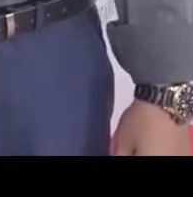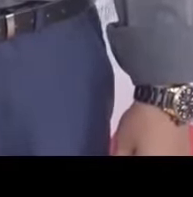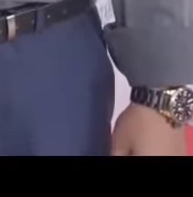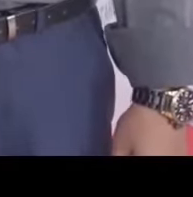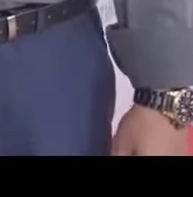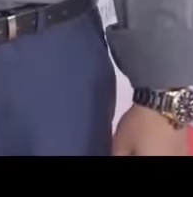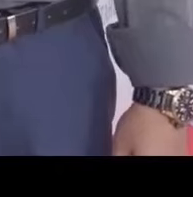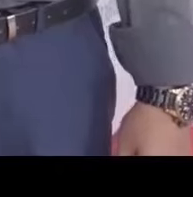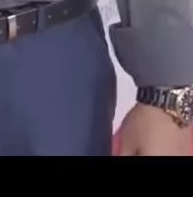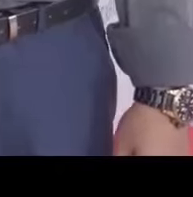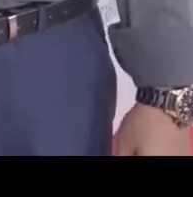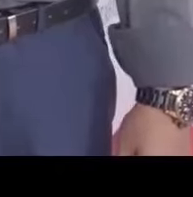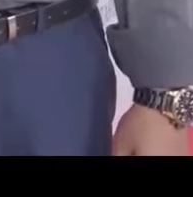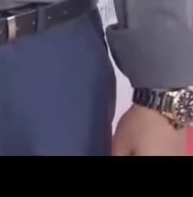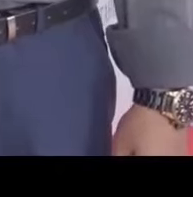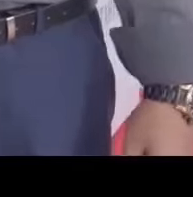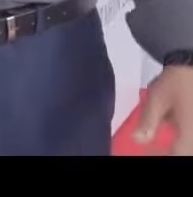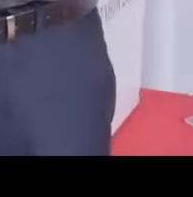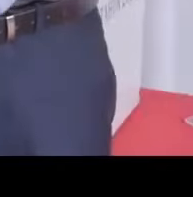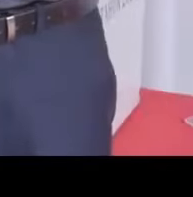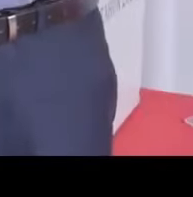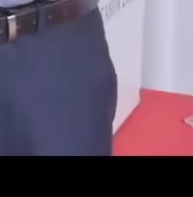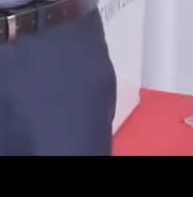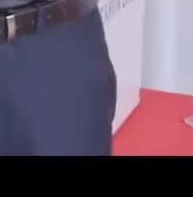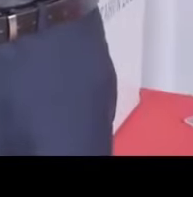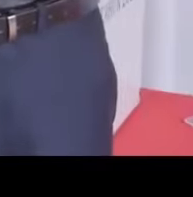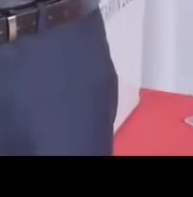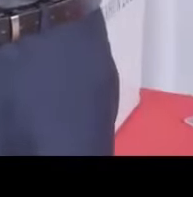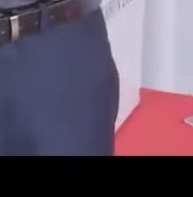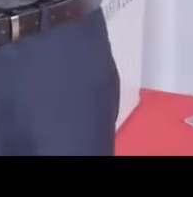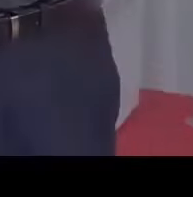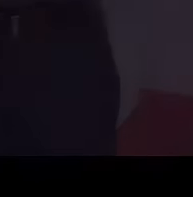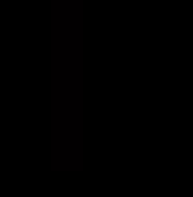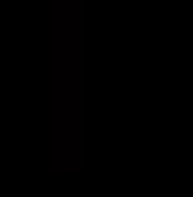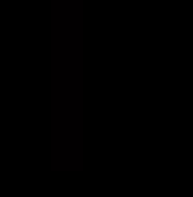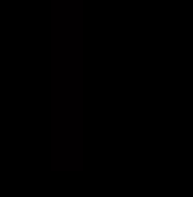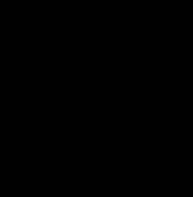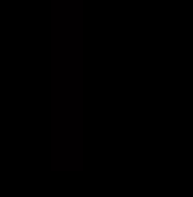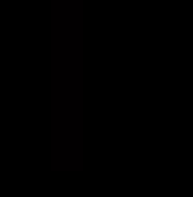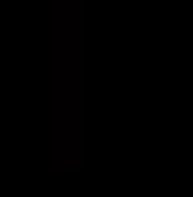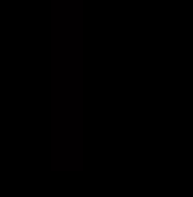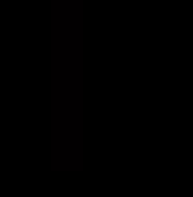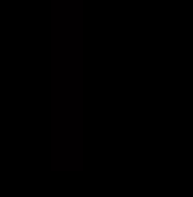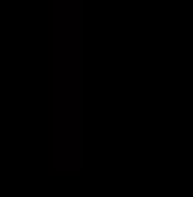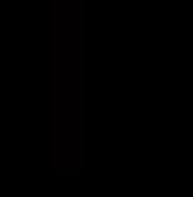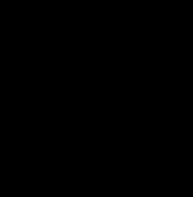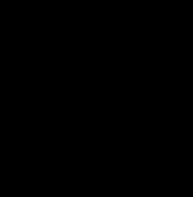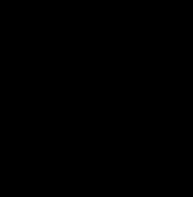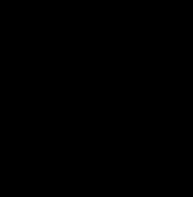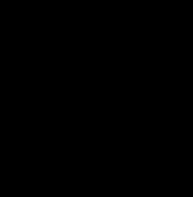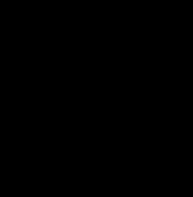semua bersuara untuk masa depan Jawa Barat yang lebih baik.